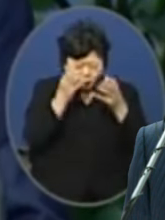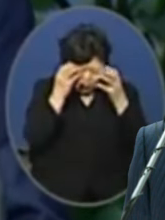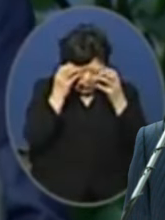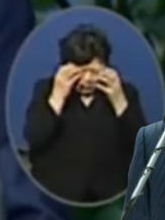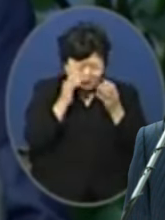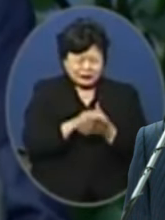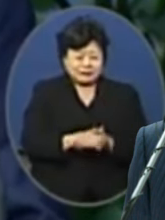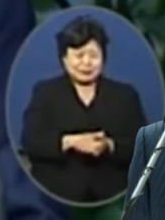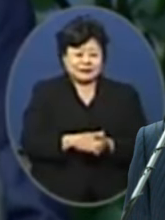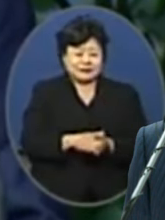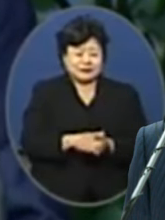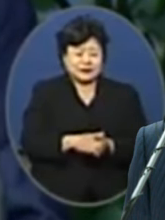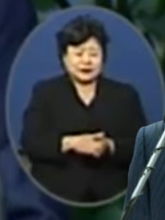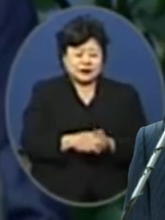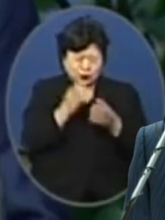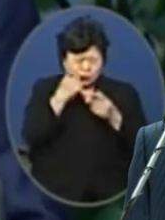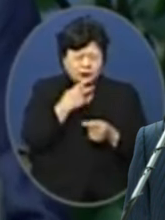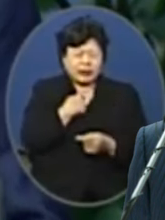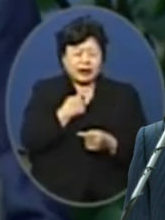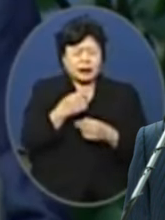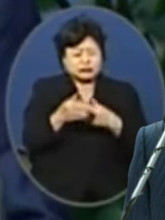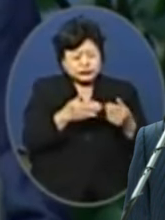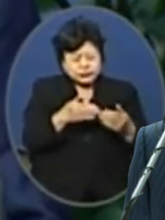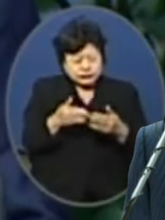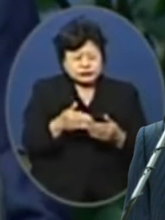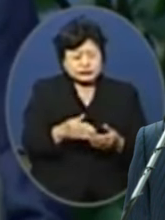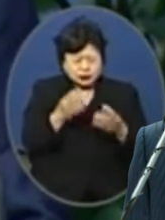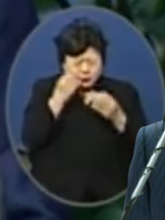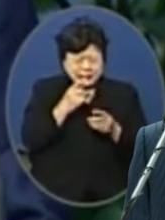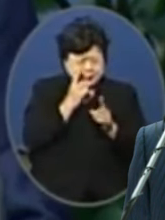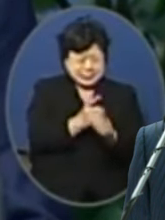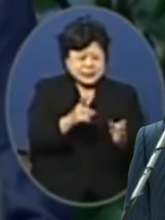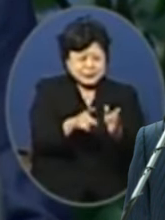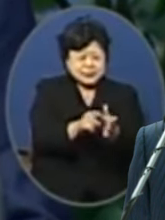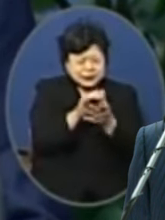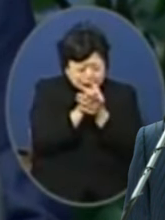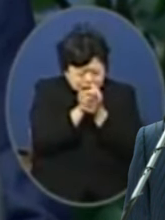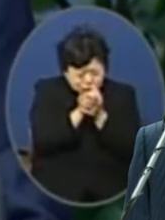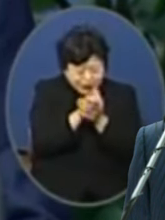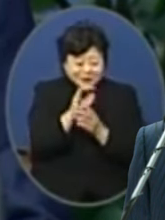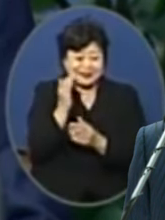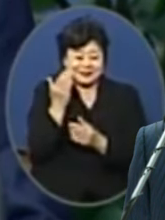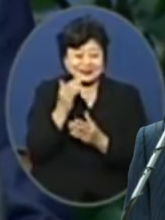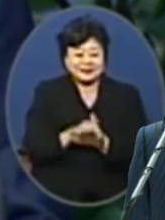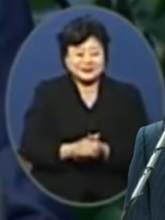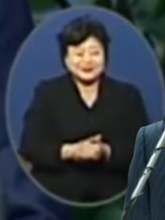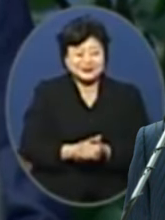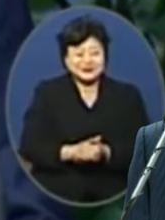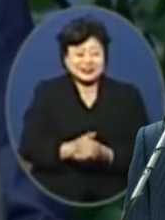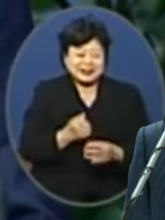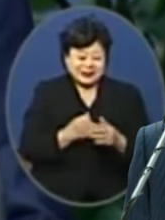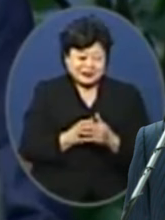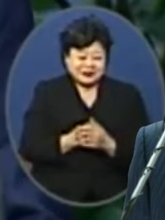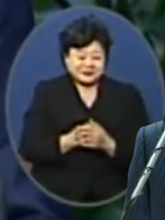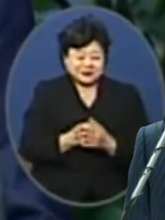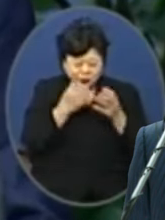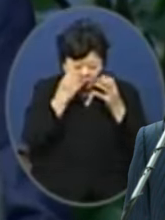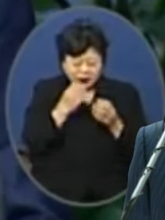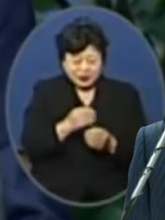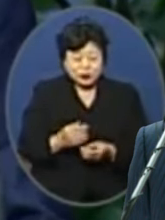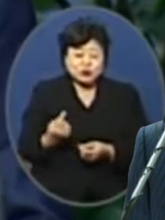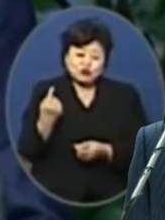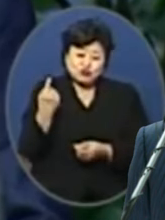고난에 고통을 당하면 고난을 이기기 위해서 그렇게 기도하게 되는 것입니다 그러므로 고난의